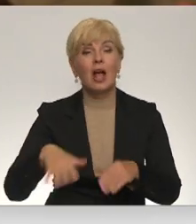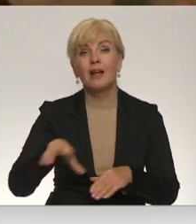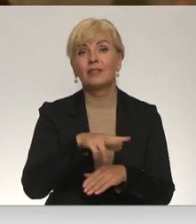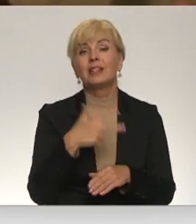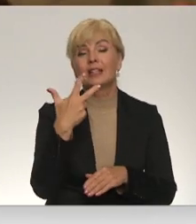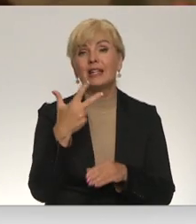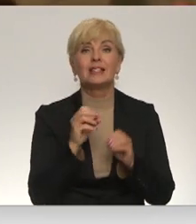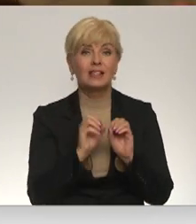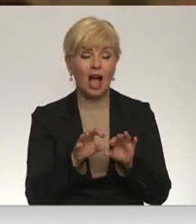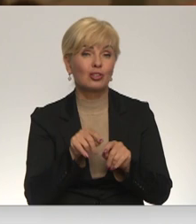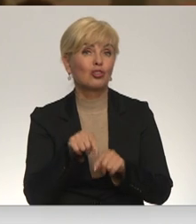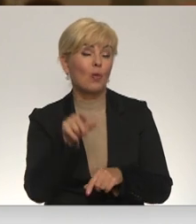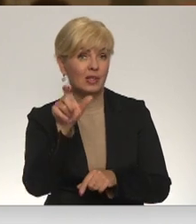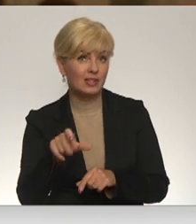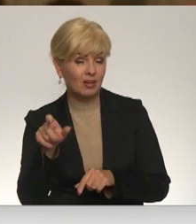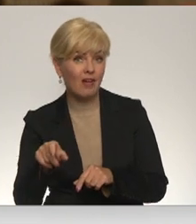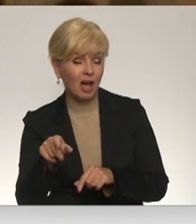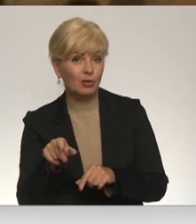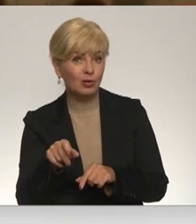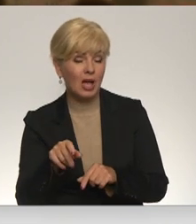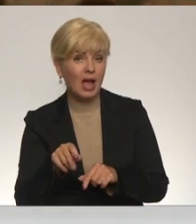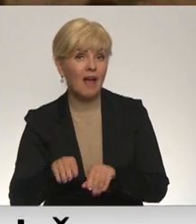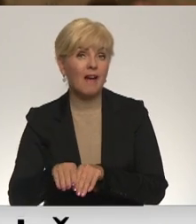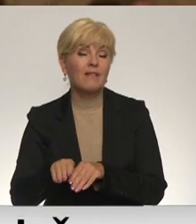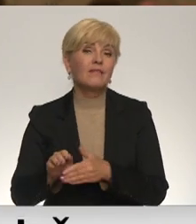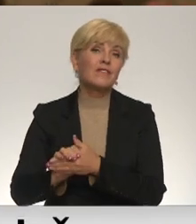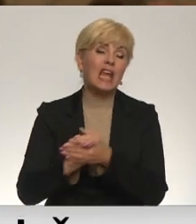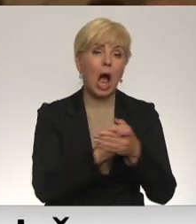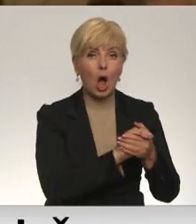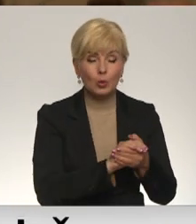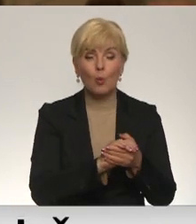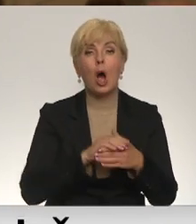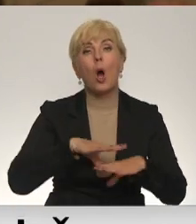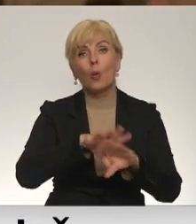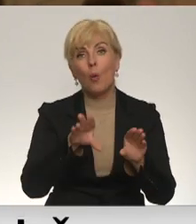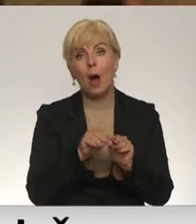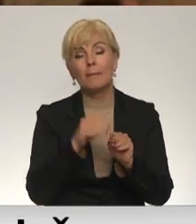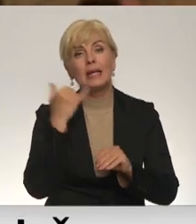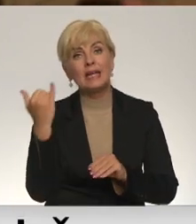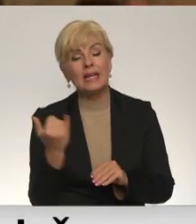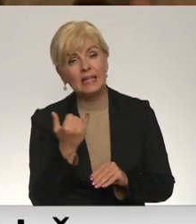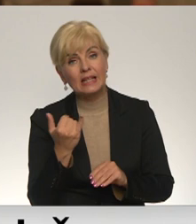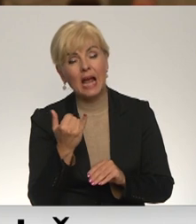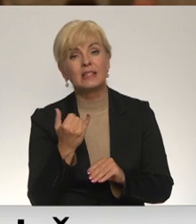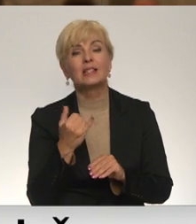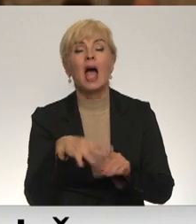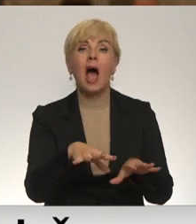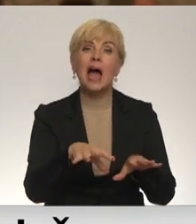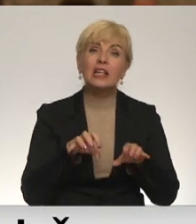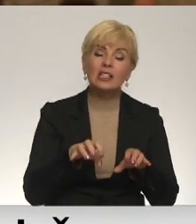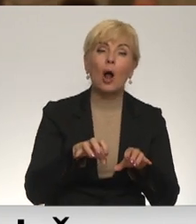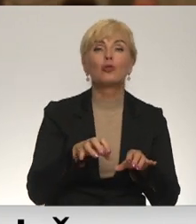stāstiem bijis, ir tas, ka šos cilvēkus vieno tā kopīgā interese, kopīgā aizraušanās, vai tas ir hobijs, vai tas ir darbs.